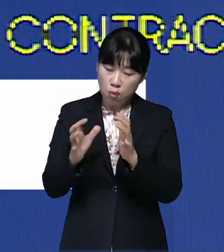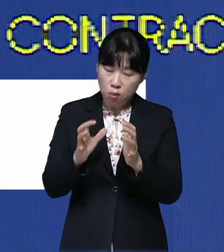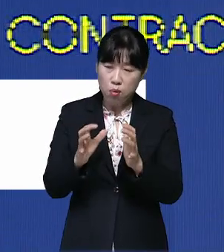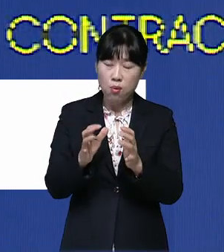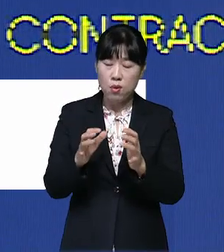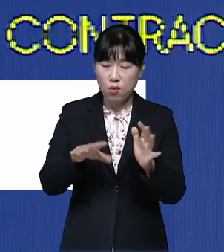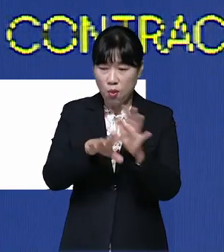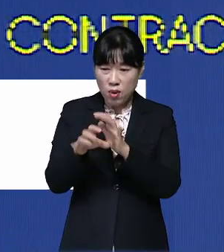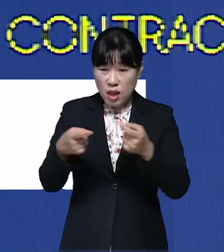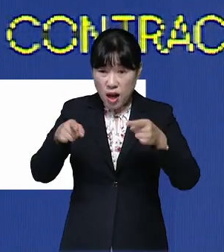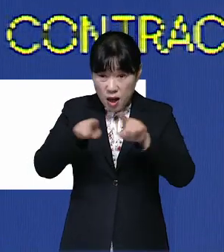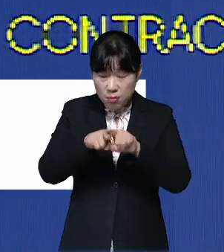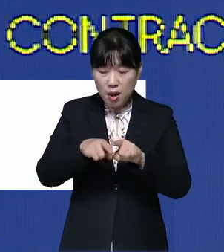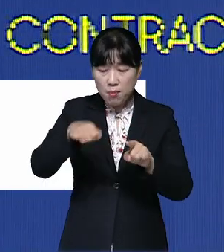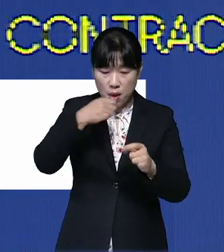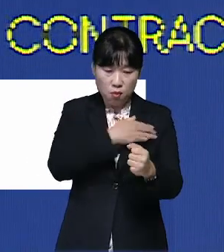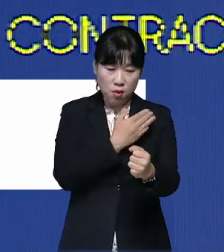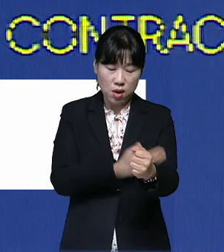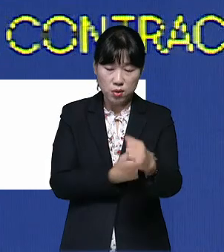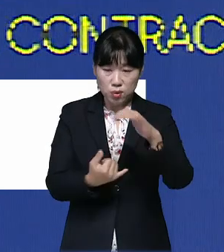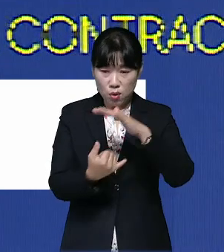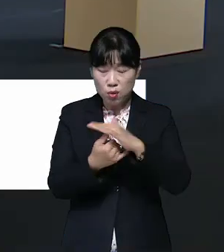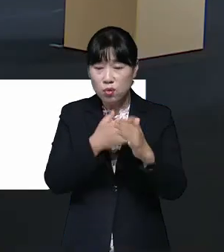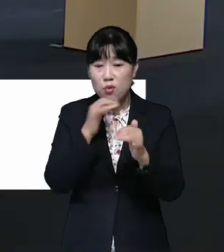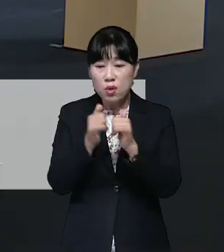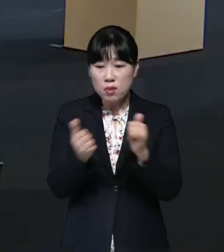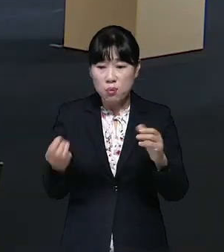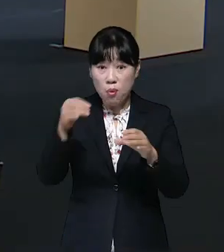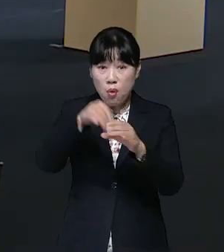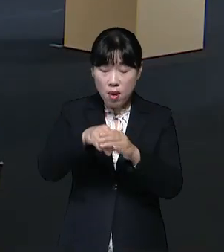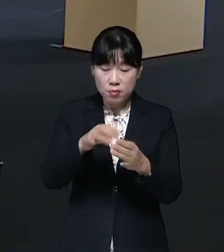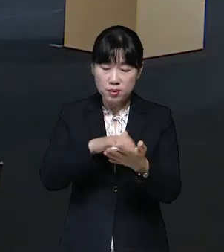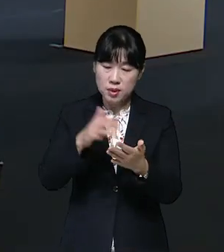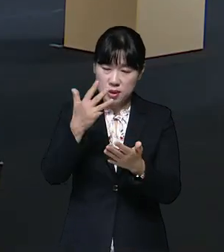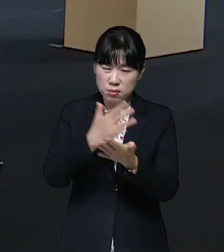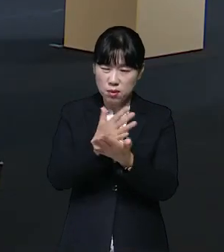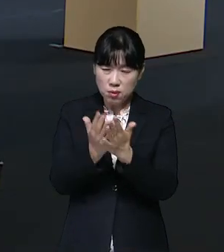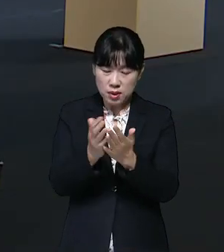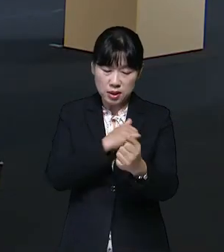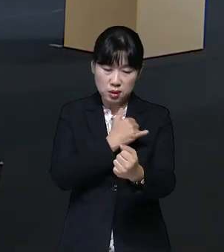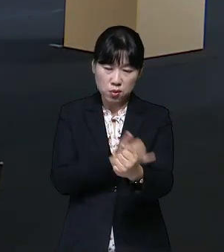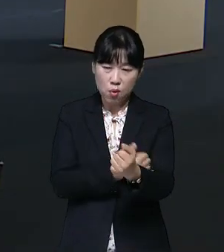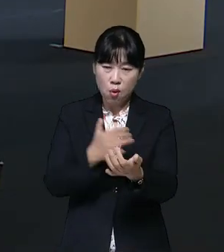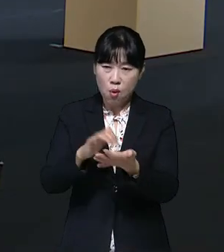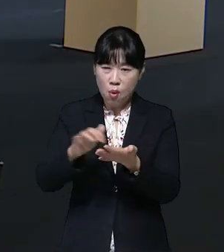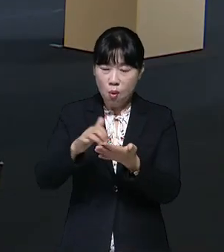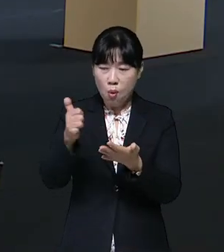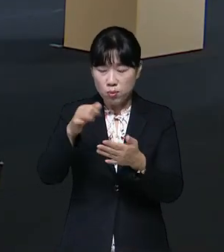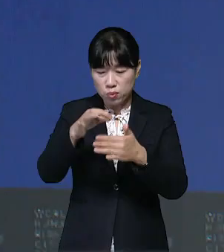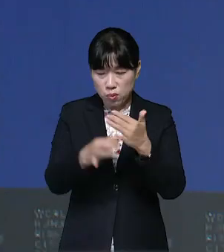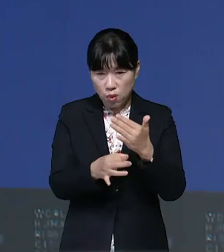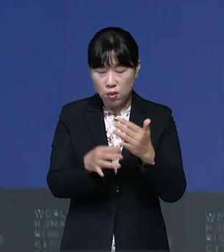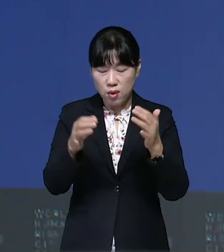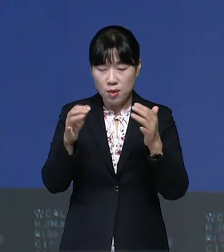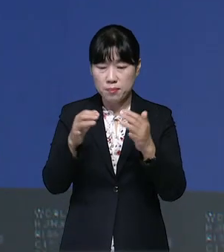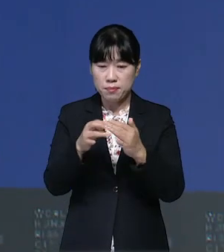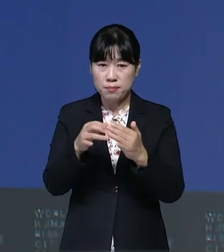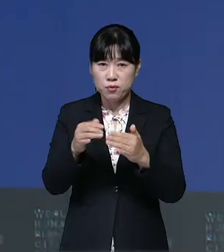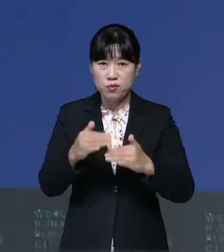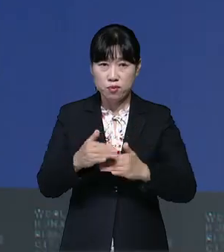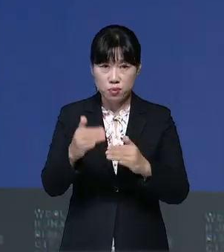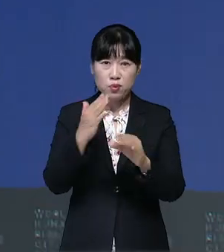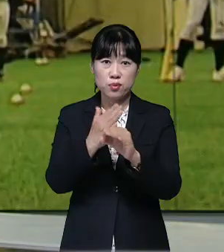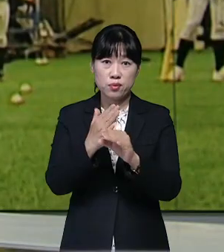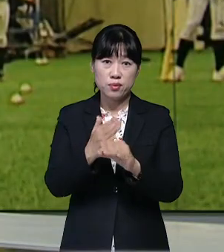시대의 식량권과 청소년, 노인을 포함한 8개 분야별 인권 등 50여 개 프로그램이 온 오프라인으로 진행됩니다.